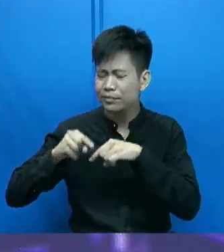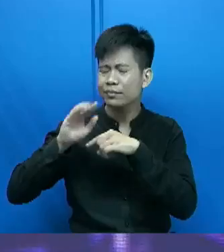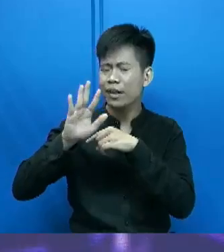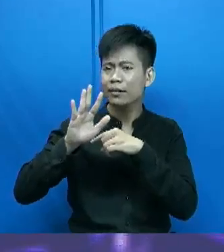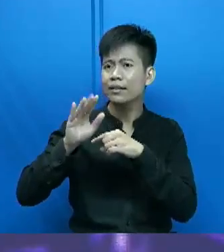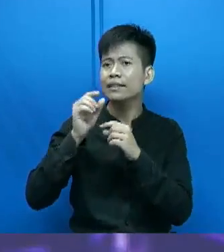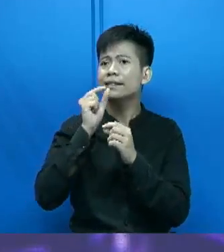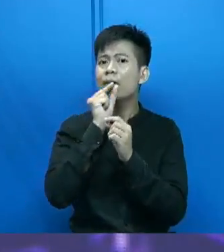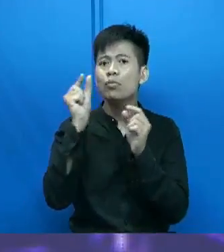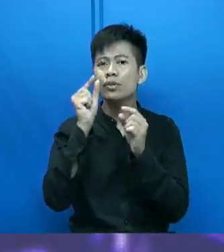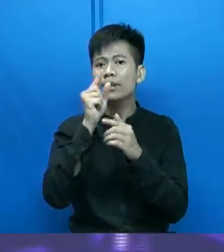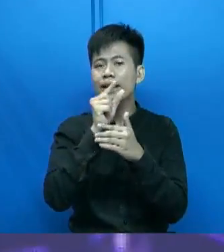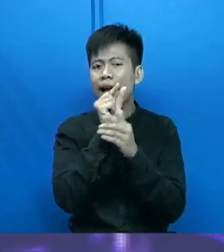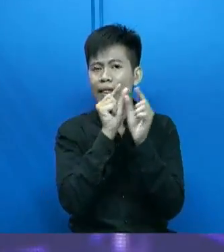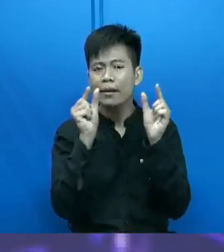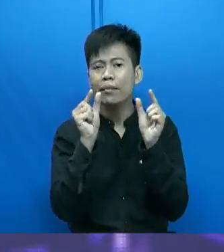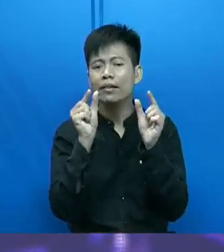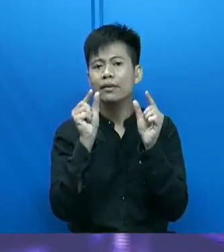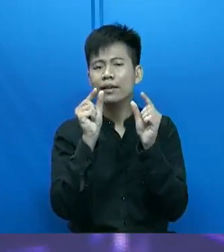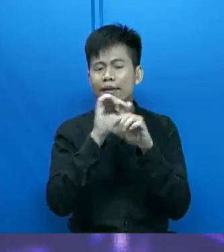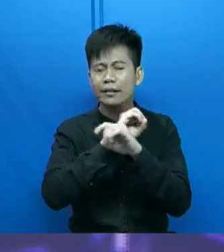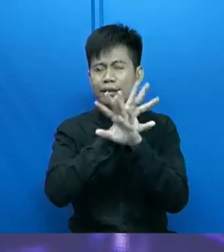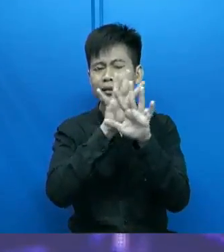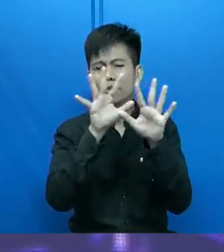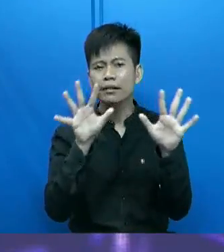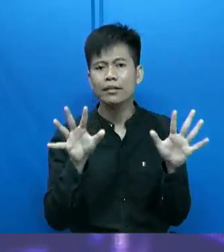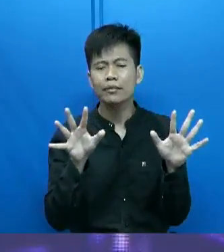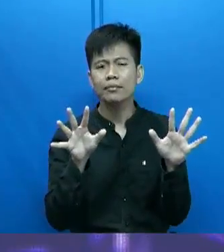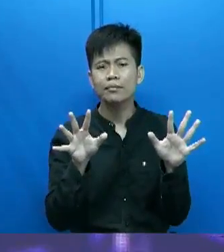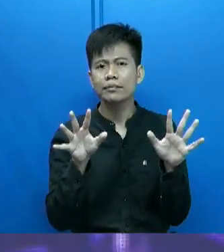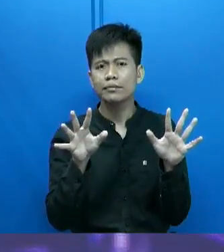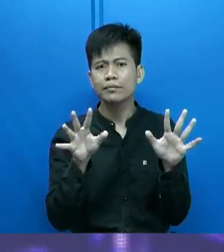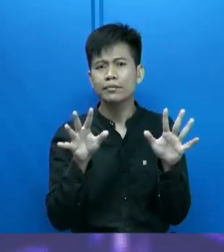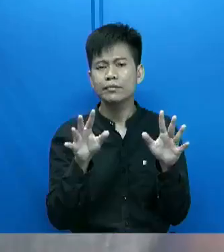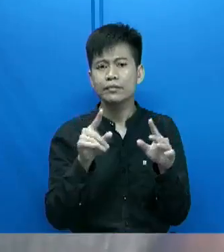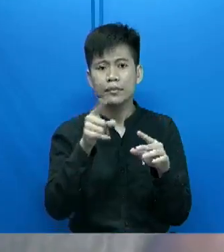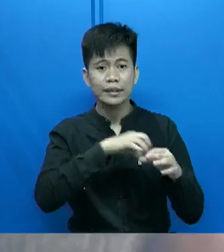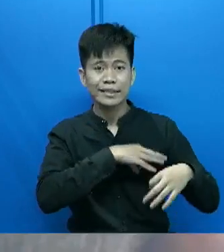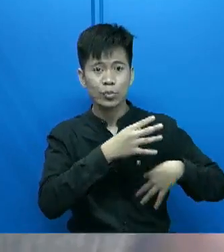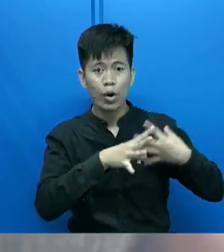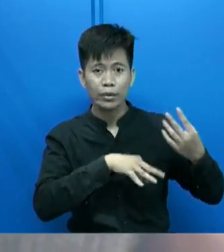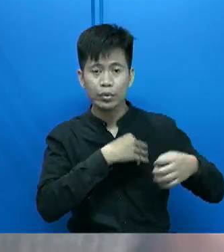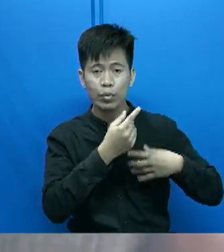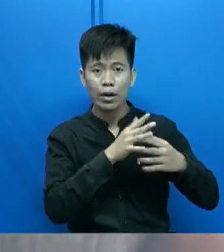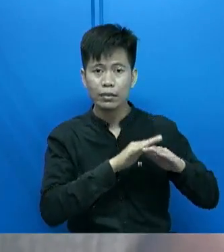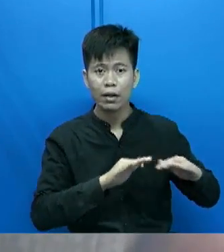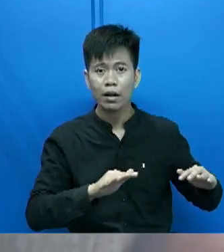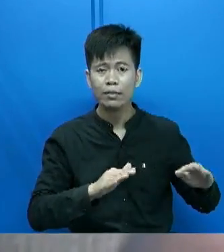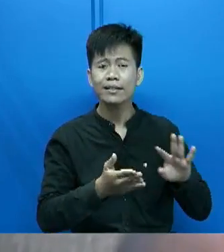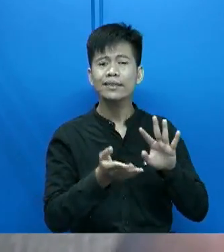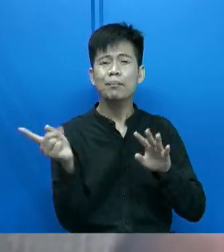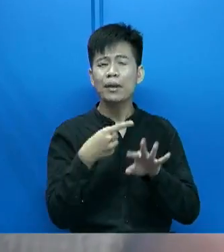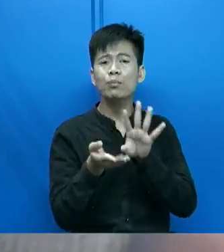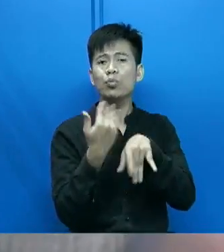sambut kalimat kami dengan kalimat-Mu yang indah ya Allah, ya ayyatuhan nafsul mutmainnah. Hei jiwa-jiwa yang tenang, cepat pulang